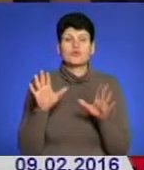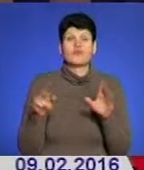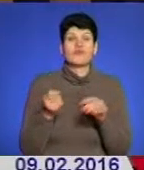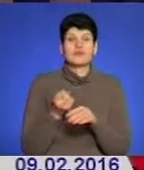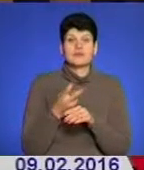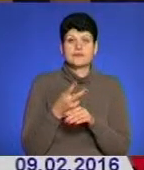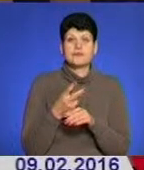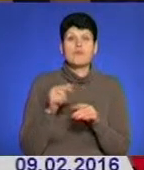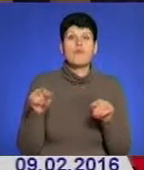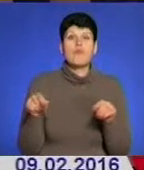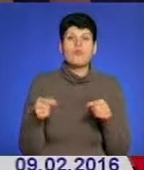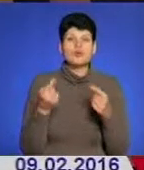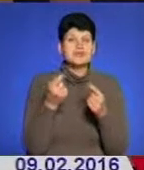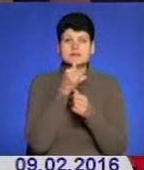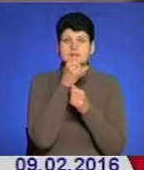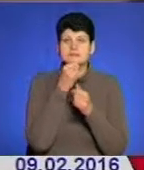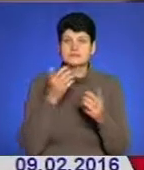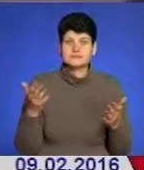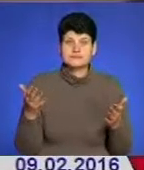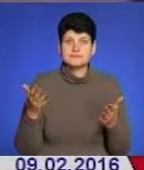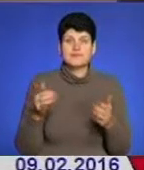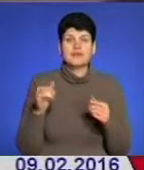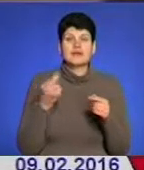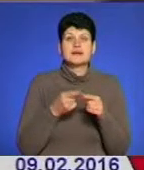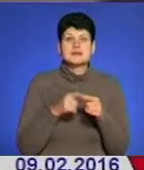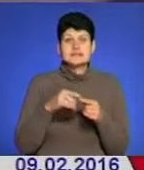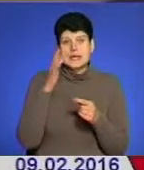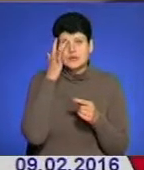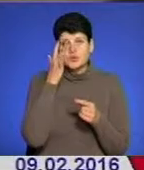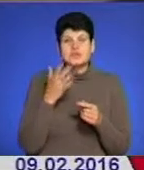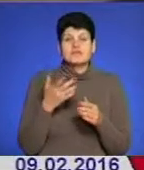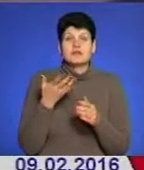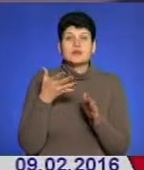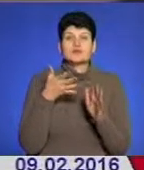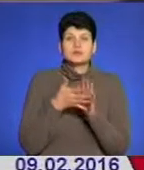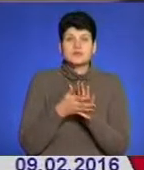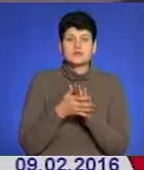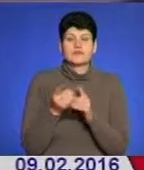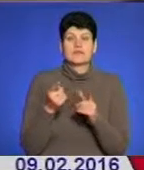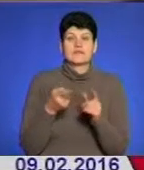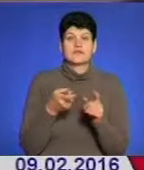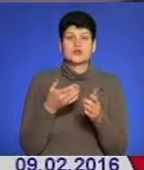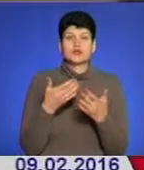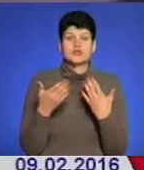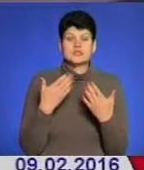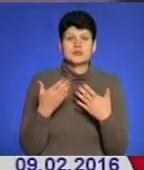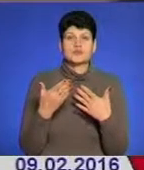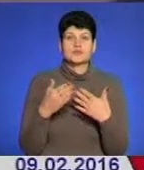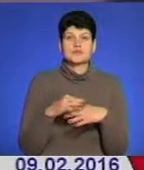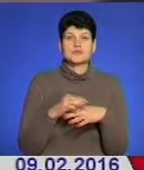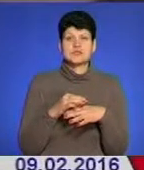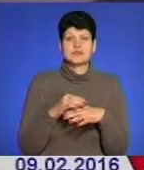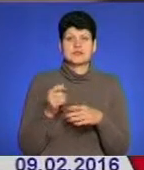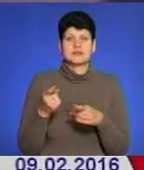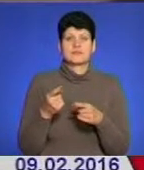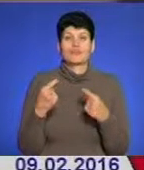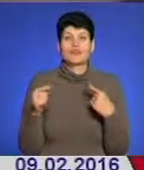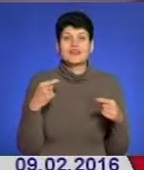вишу поновитися не зможуть. Це індуси. Ви знаєте, що індуси, вони відносяться до фізичних тіл трошечки